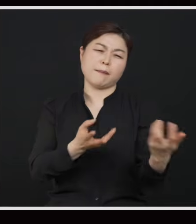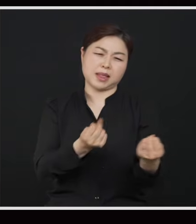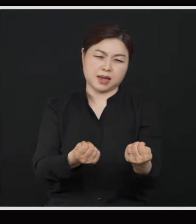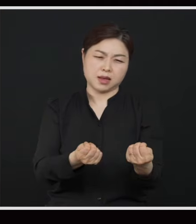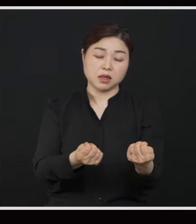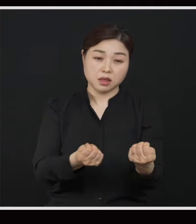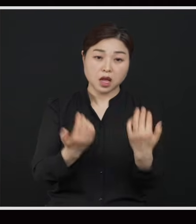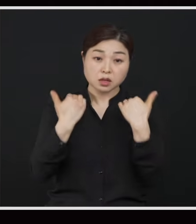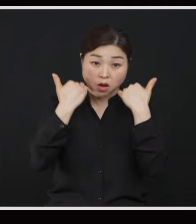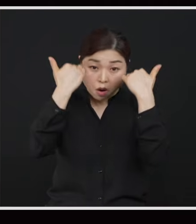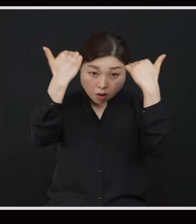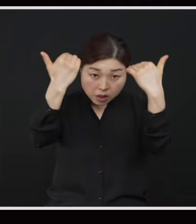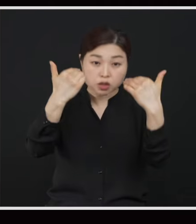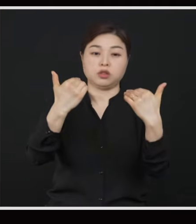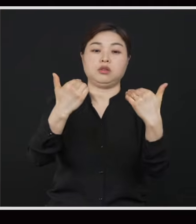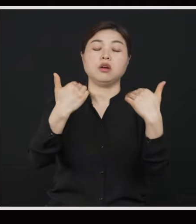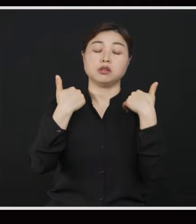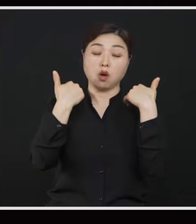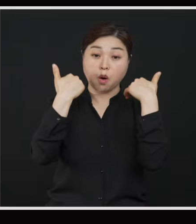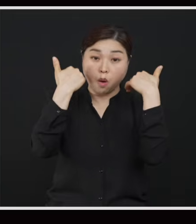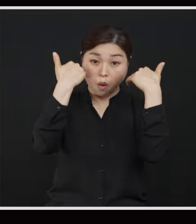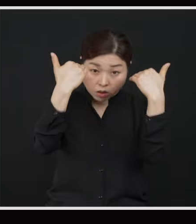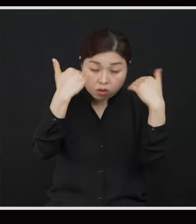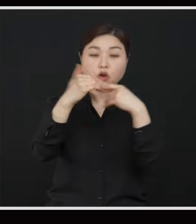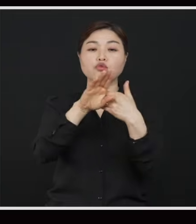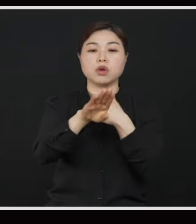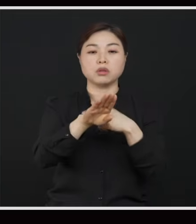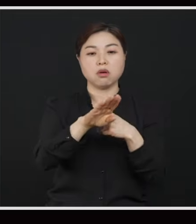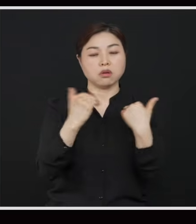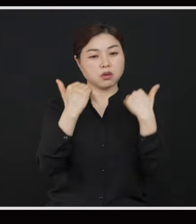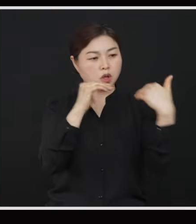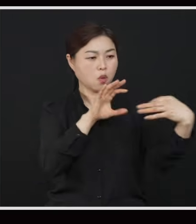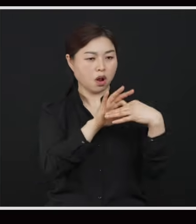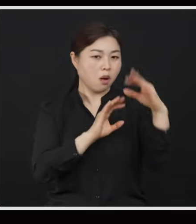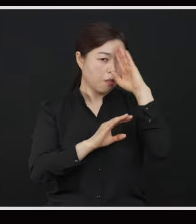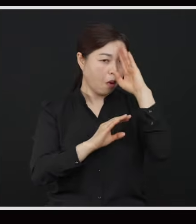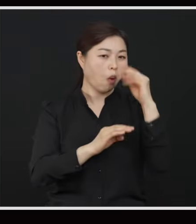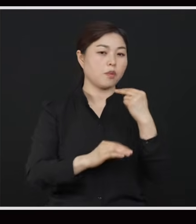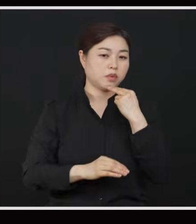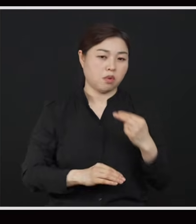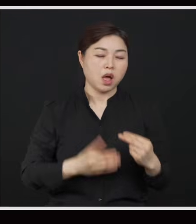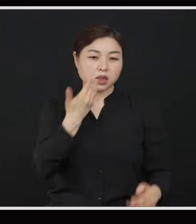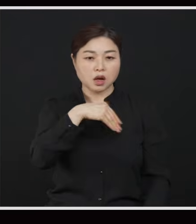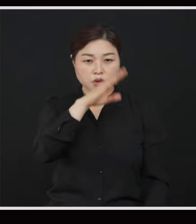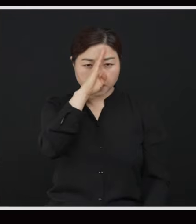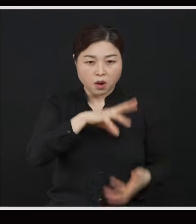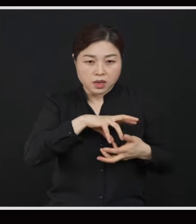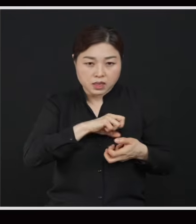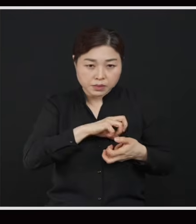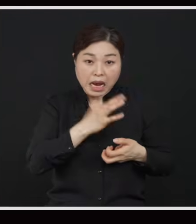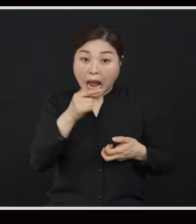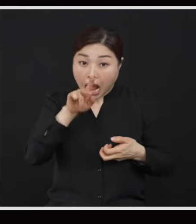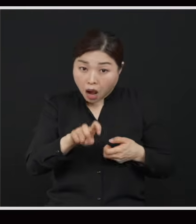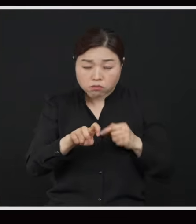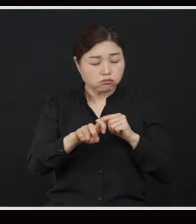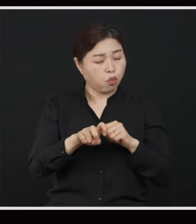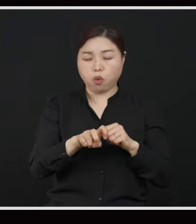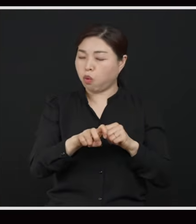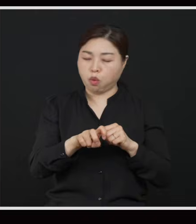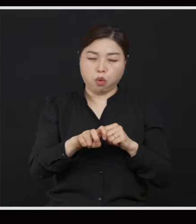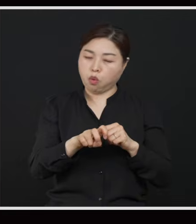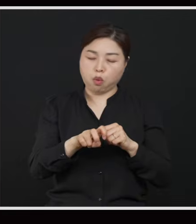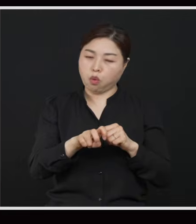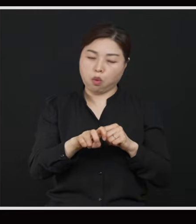일단 성인이 된 다음에 성인병 비율이 거의 없어요. 당뇨병, 심장병, 암이 거의 없어요. 이